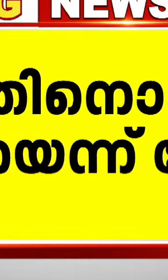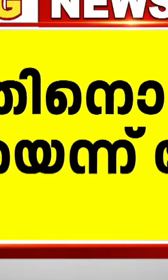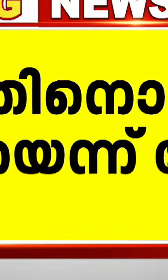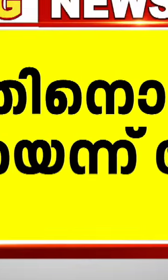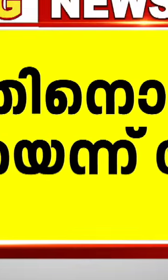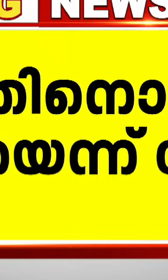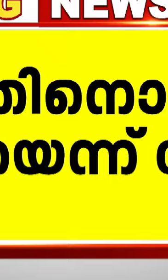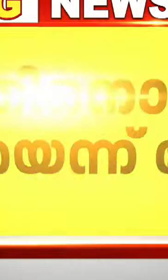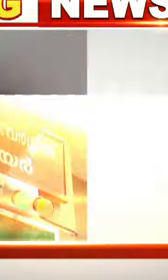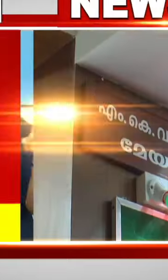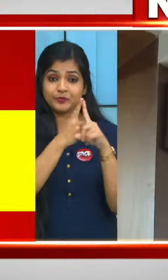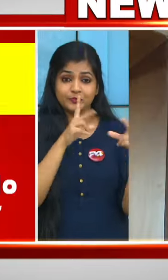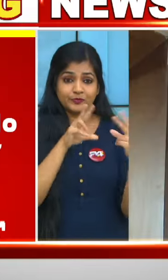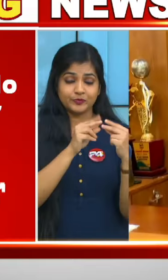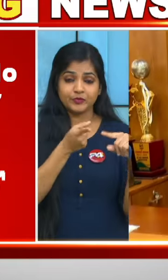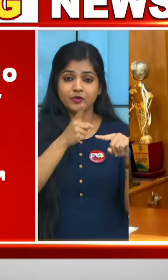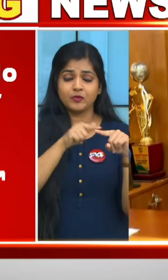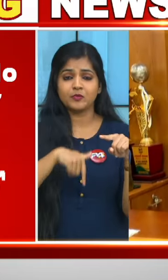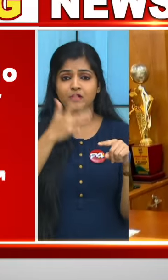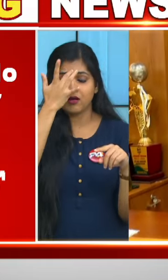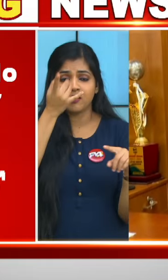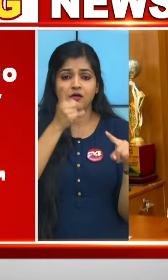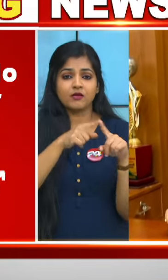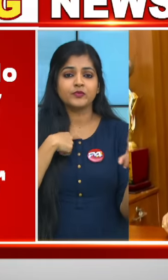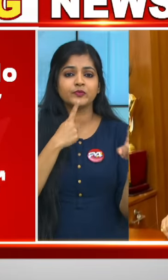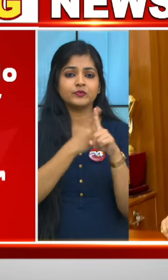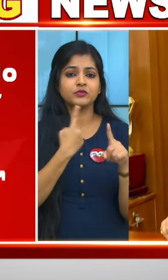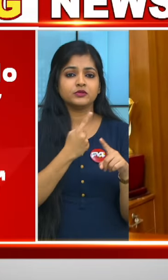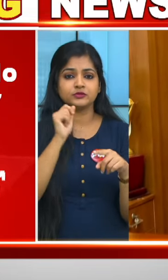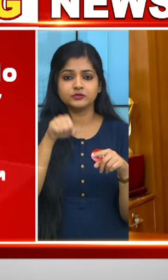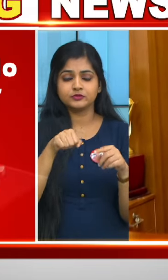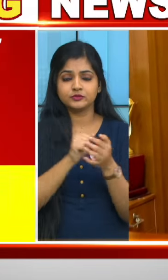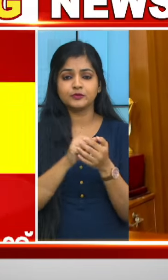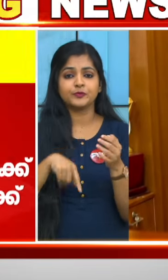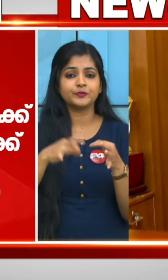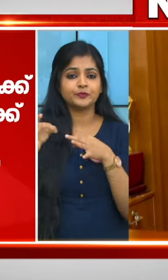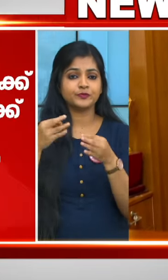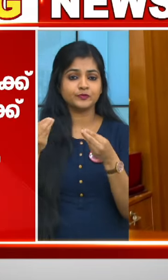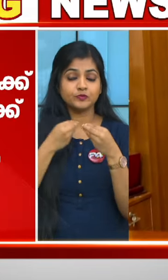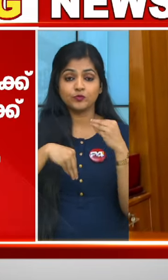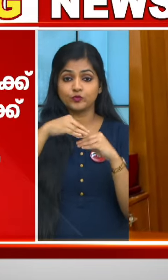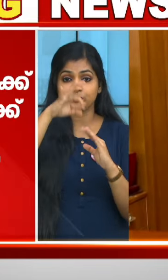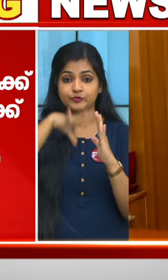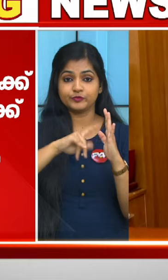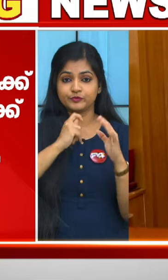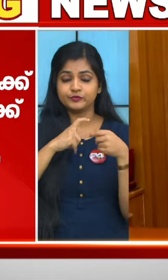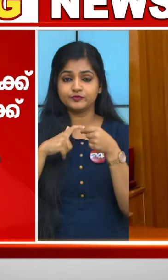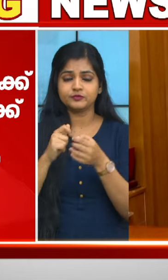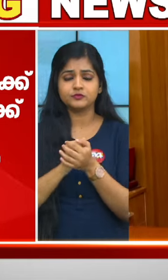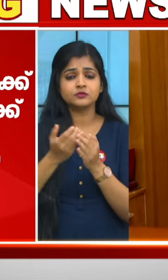കൂടിക്കാഴ്ച എന്നുള്ളത് യാദൃച്ഛികം എന്നുകൂടി മേയർ ഒരിക്കൽ കൂടി വിശദീകരിക്കുകയാണ്. സൂരജ് സജീവ് വിവരങ്ങളുമായി. സൂരജ്, നേരത്തെ അദ്ദേഹം പറഞ്ഞ